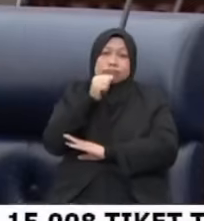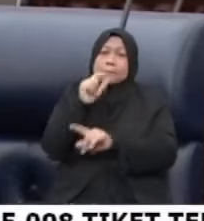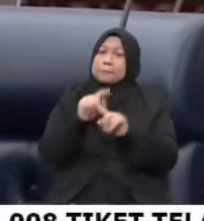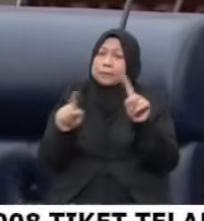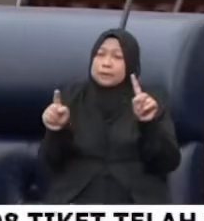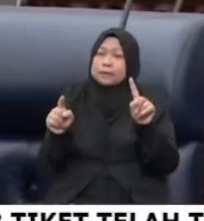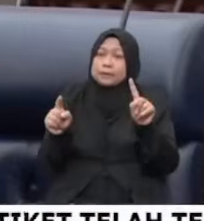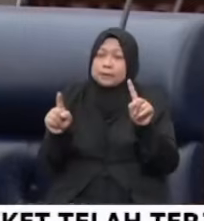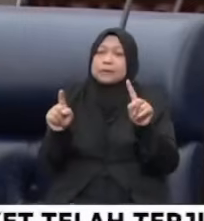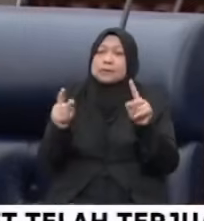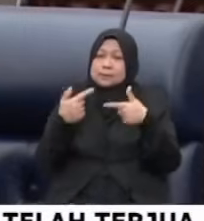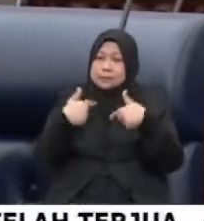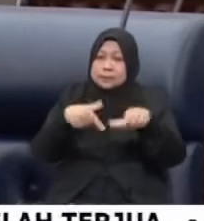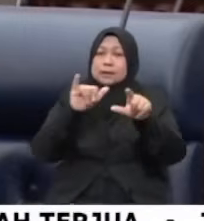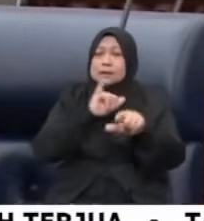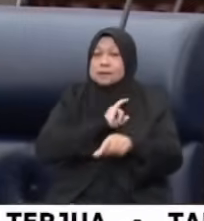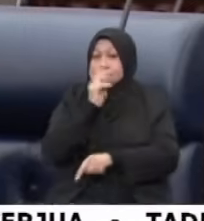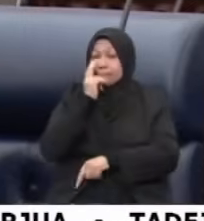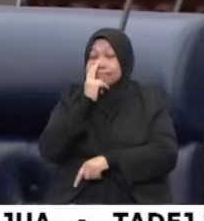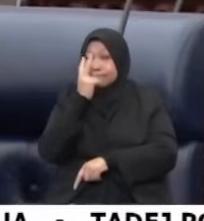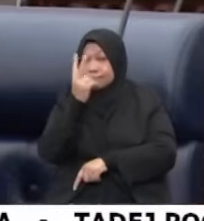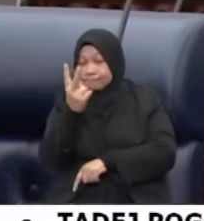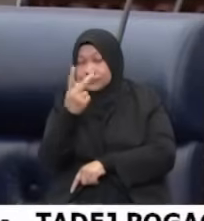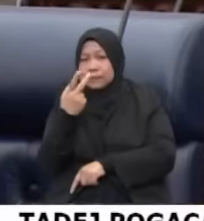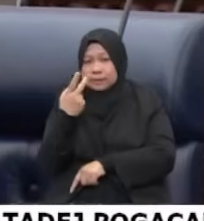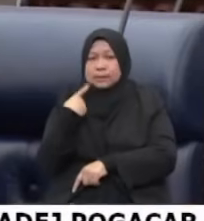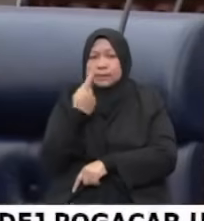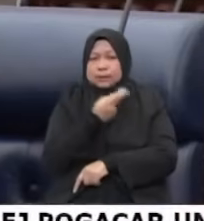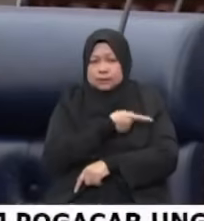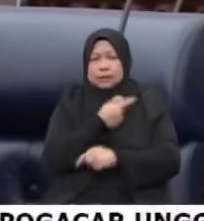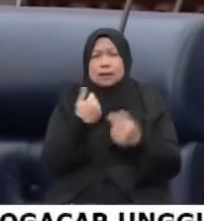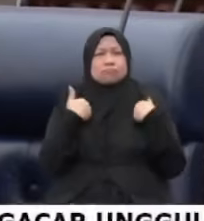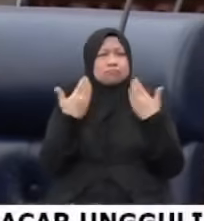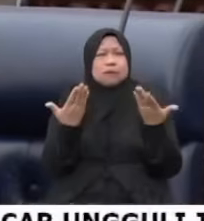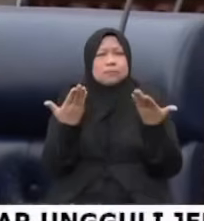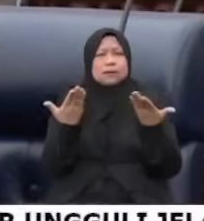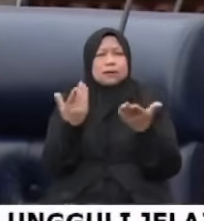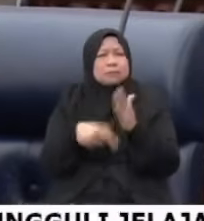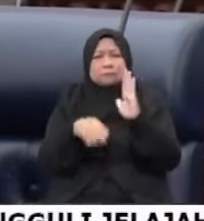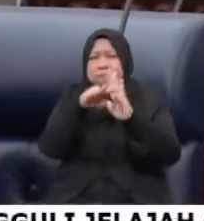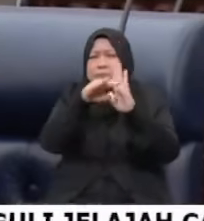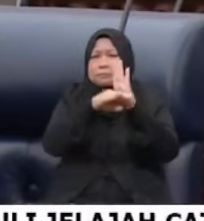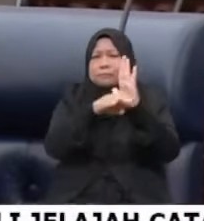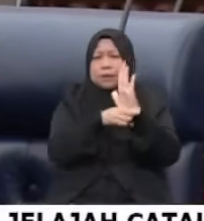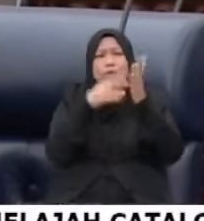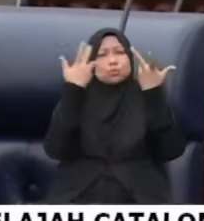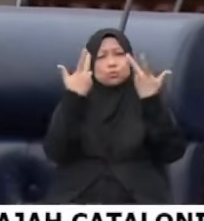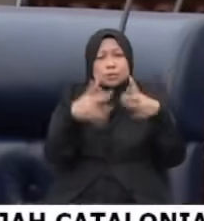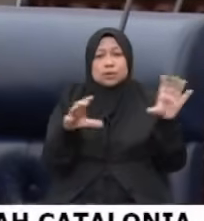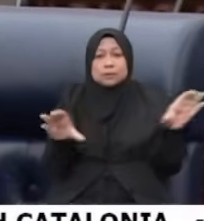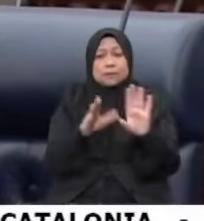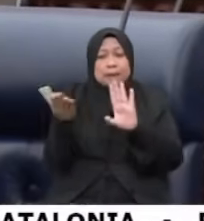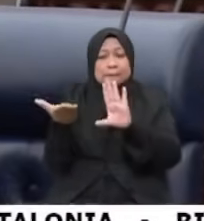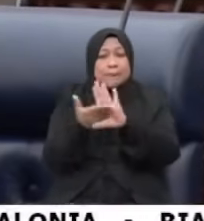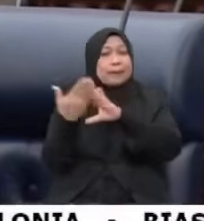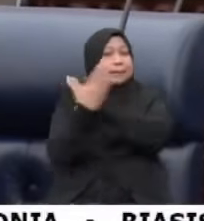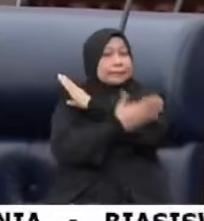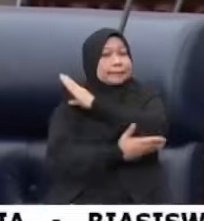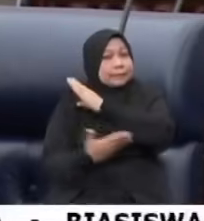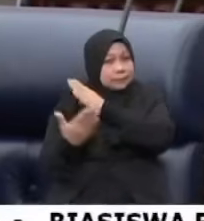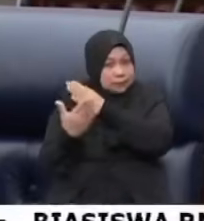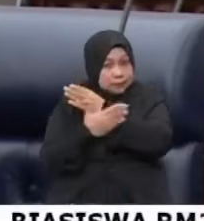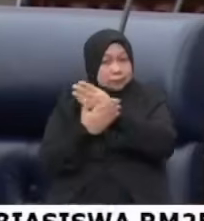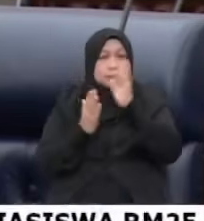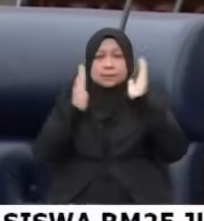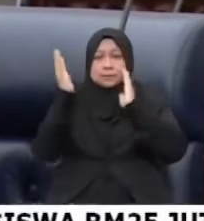Cumanya Izinkan saya memberi pandangan supaya kita juga melihat apakah instrumen yang telah dibuat oleh Bank Negara